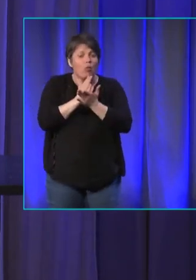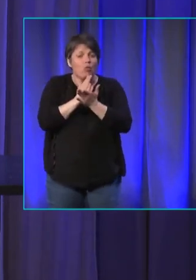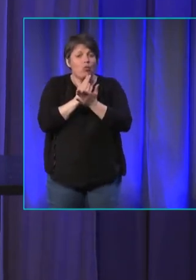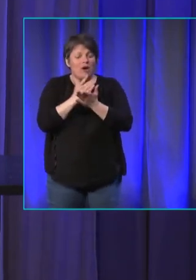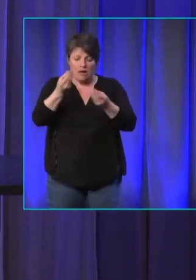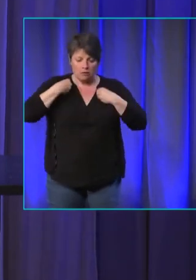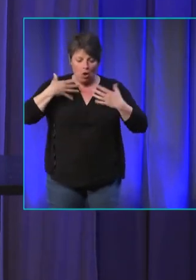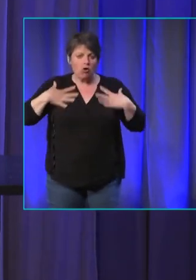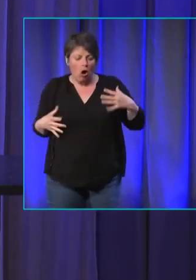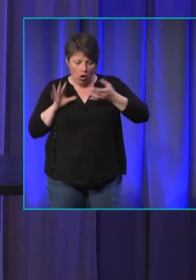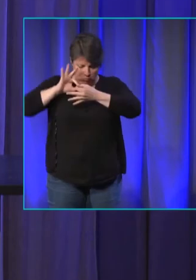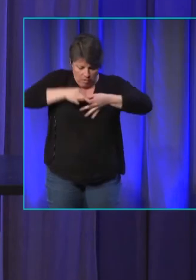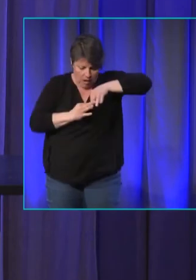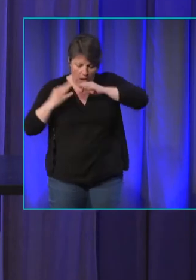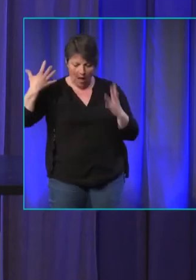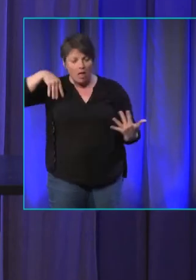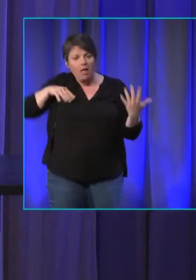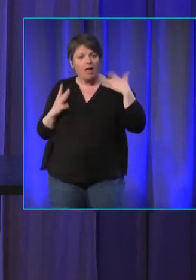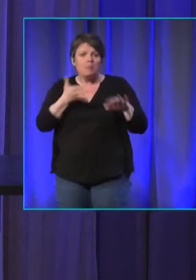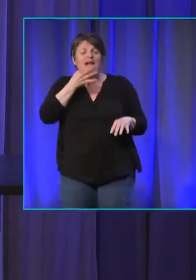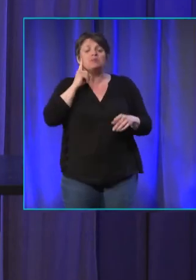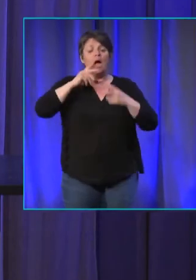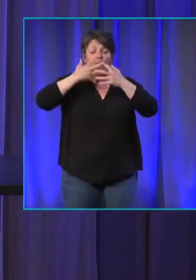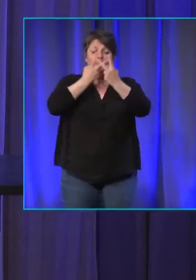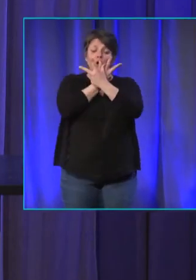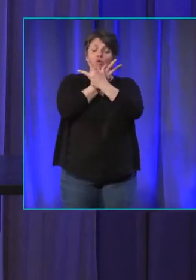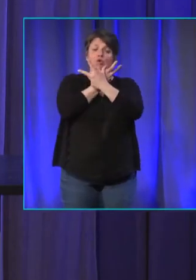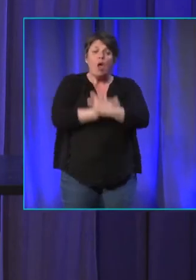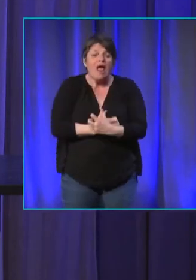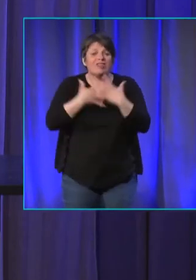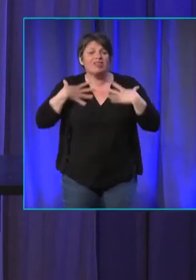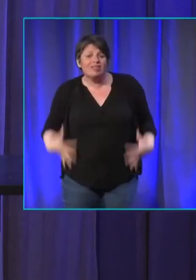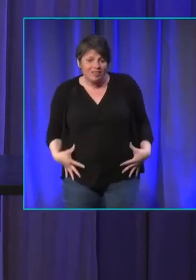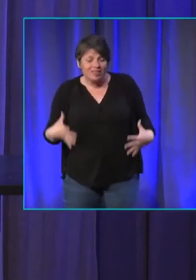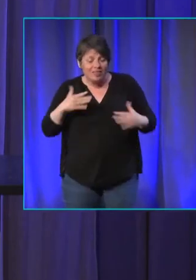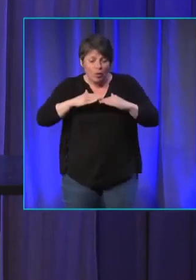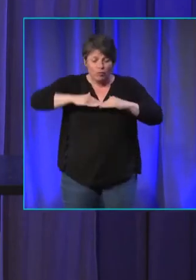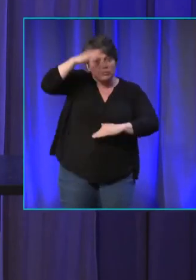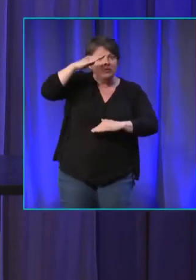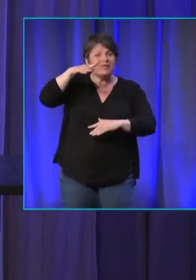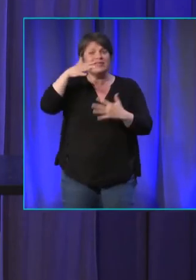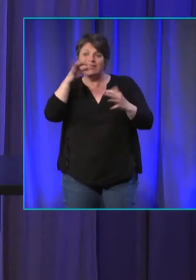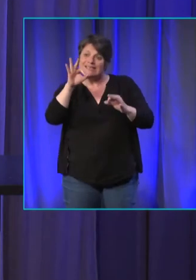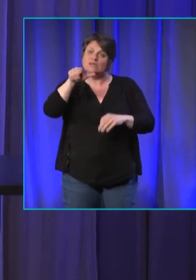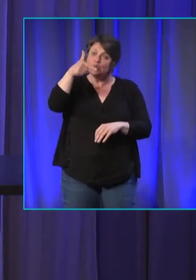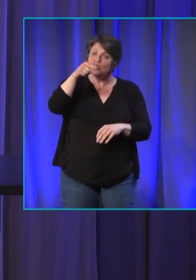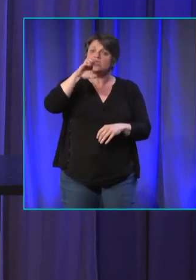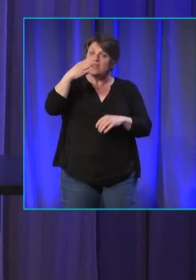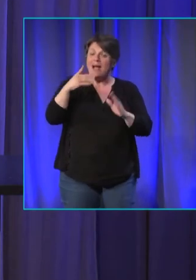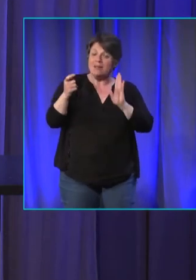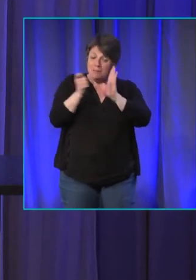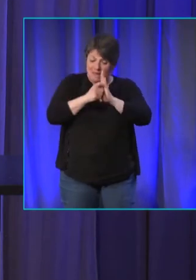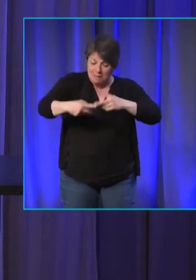la coordination. Un squelette qui grandit très vite, 10-12 cm en peu de temps, lorsque le